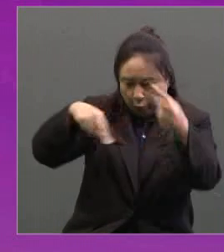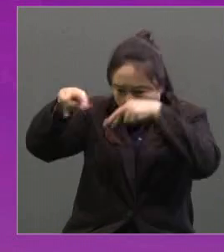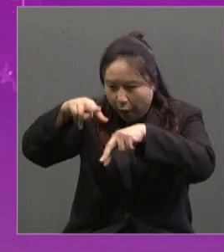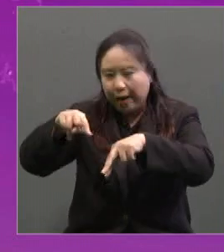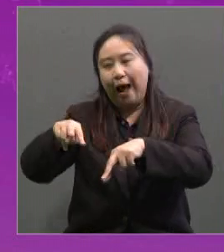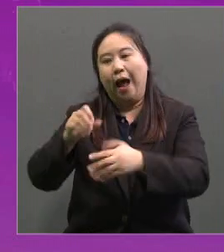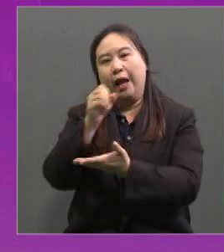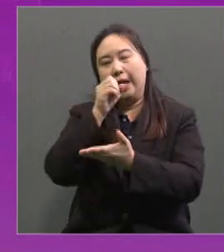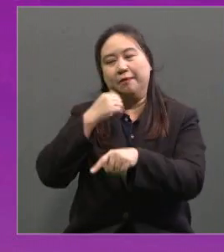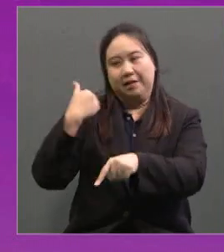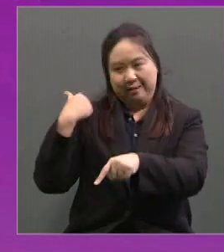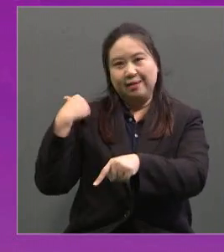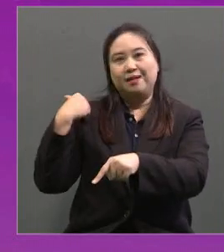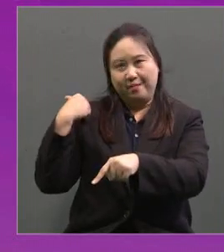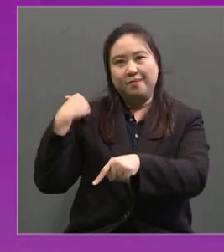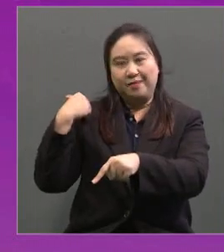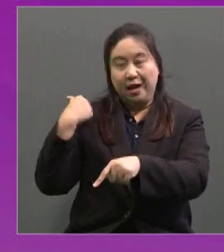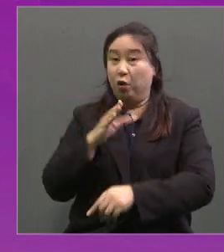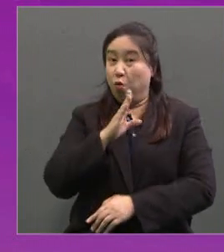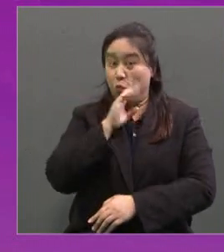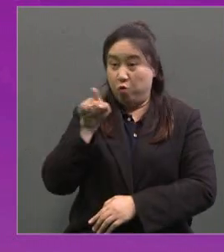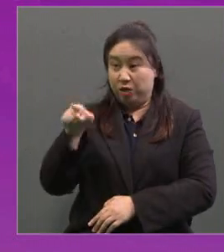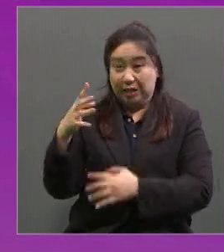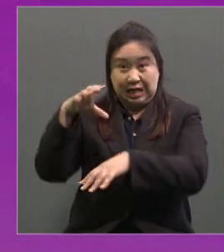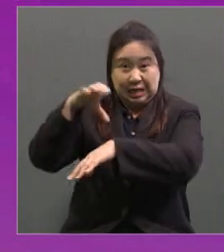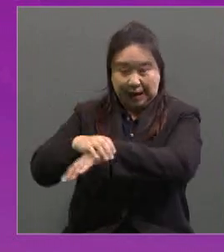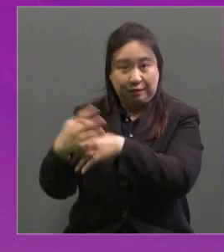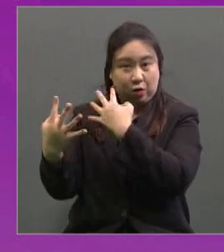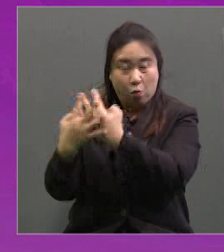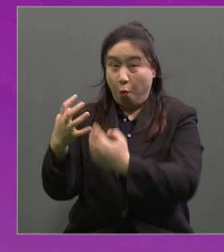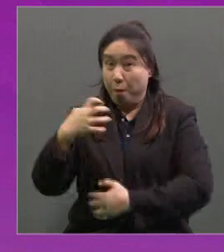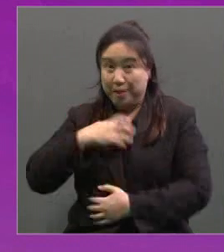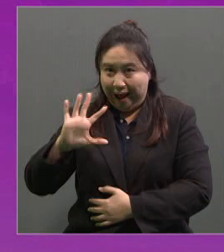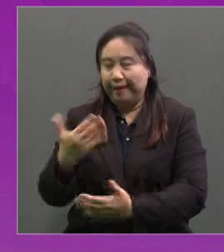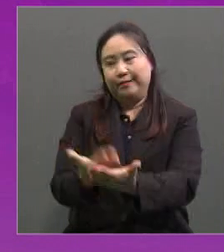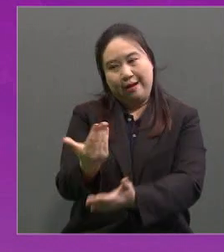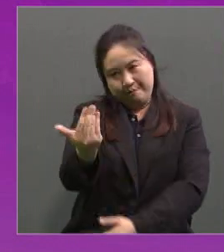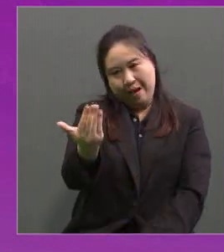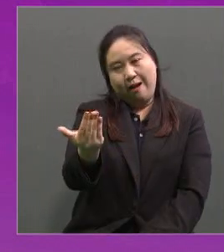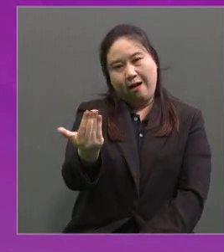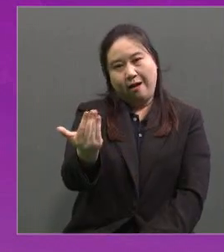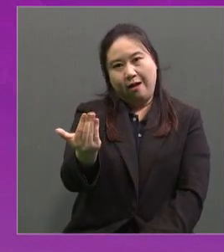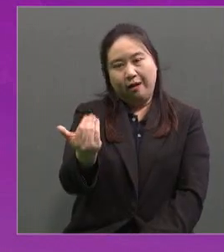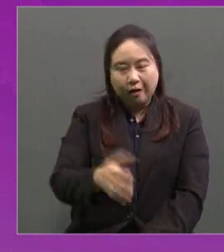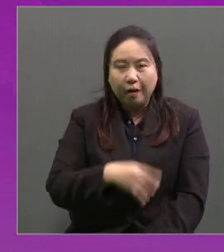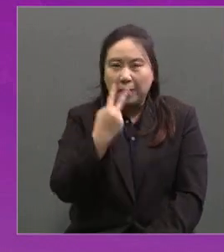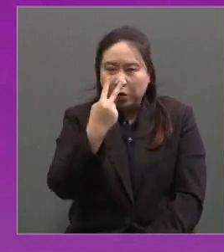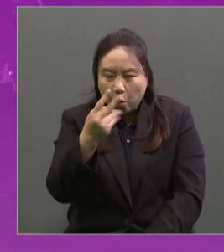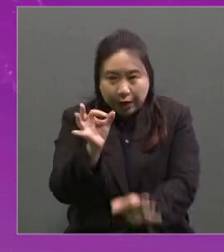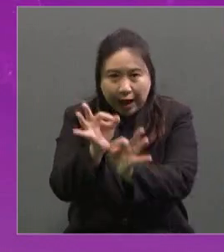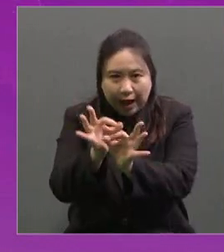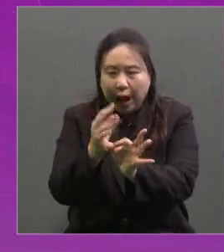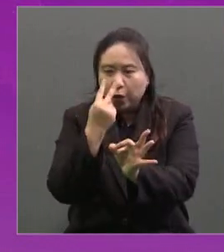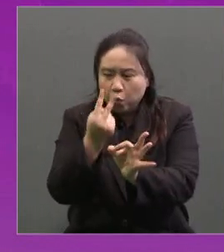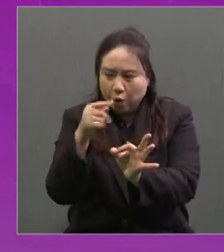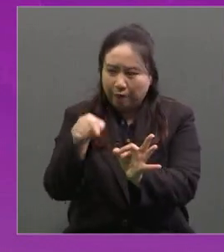อ่ะถ้าไม่อยากจะให้แฟนติดคุกเนี่ยครับก็จะต้องจ่ายเงินมาอืคือไปดูบัญชีของเธอแล้วมันไม่ได้